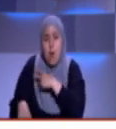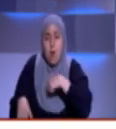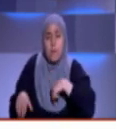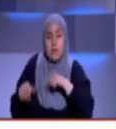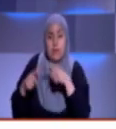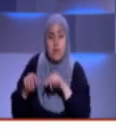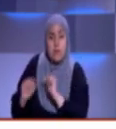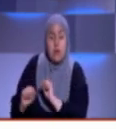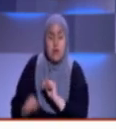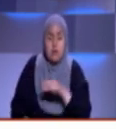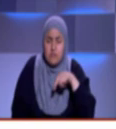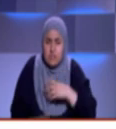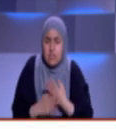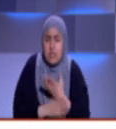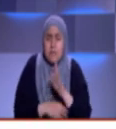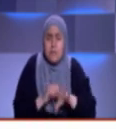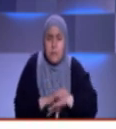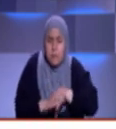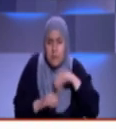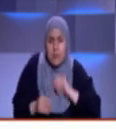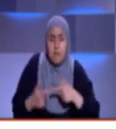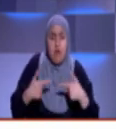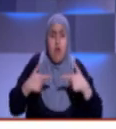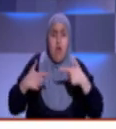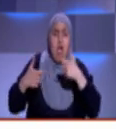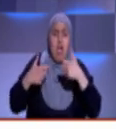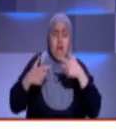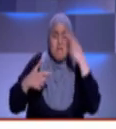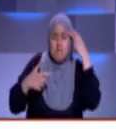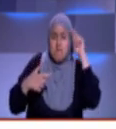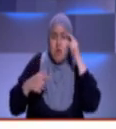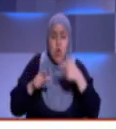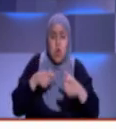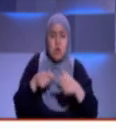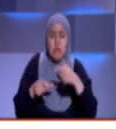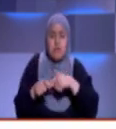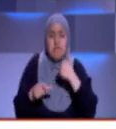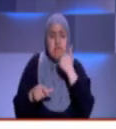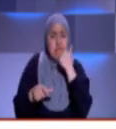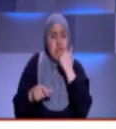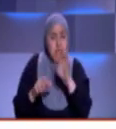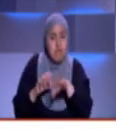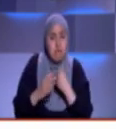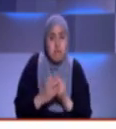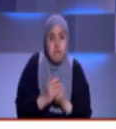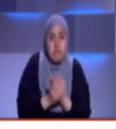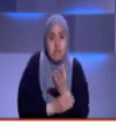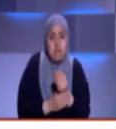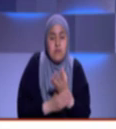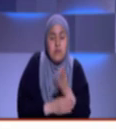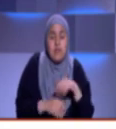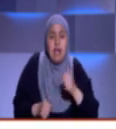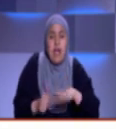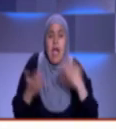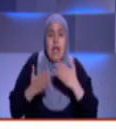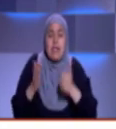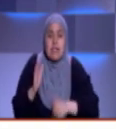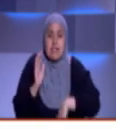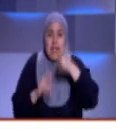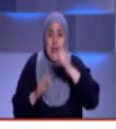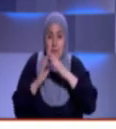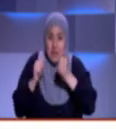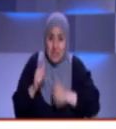نطاق أعمال الحرب الإلكترونية ضد محاولة طمس النجاحات التي تحققها